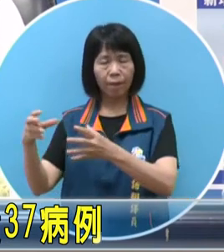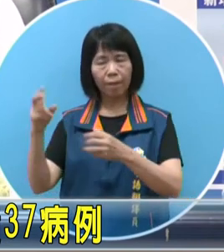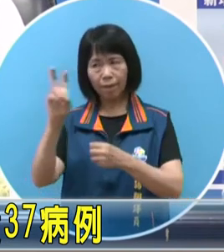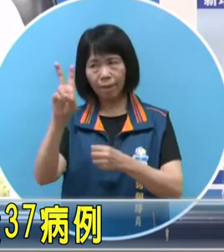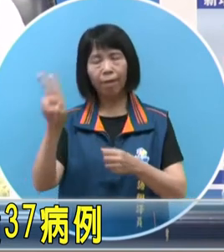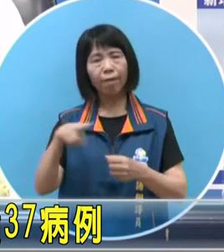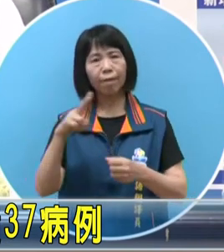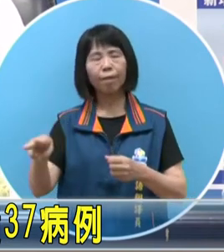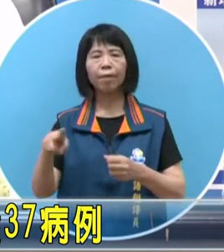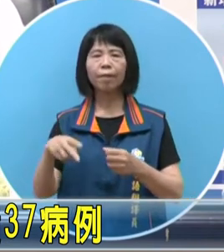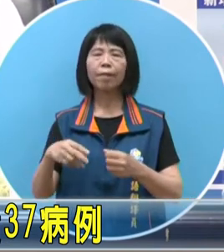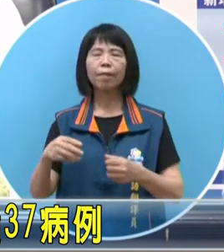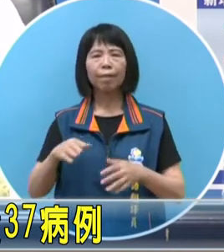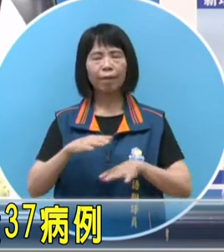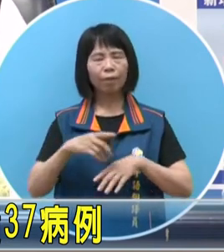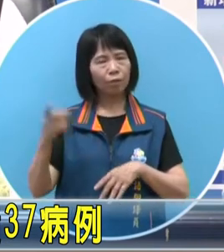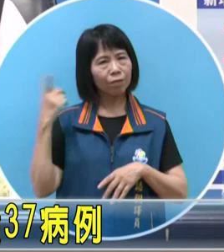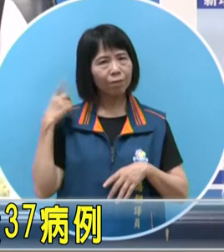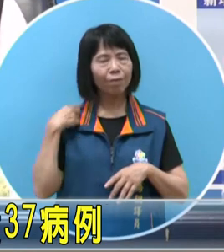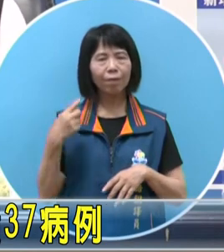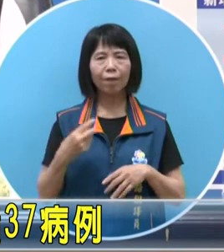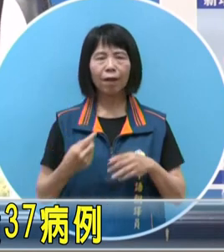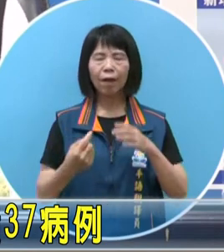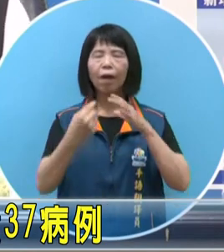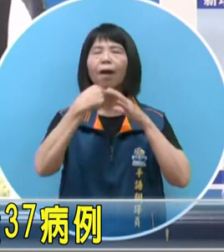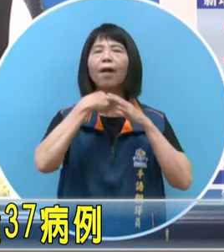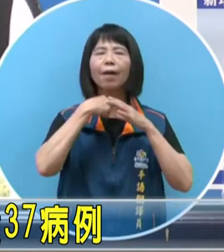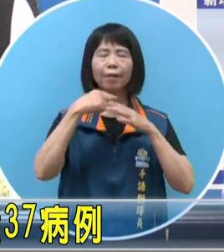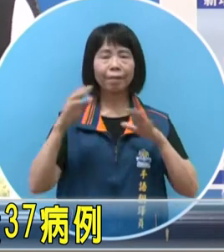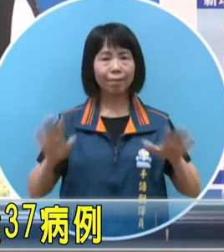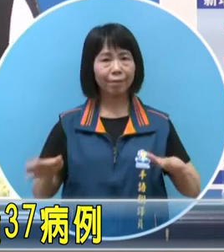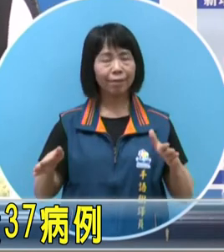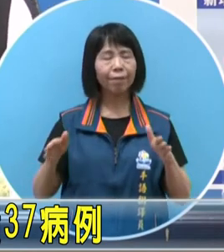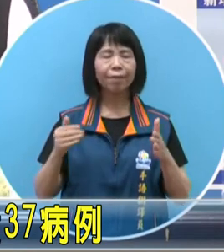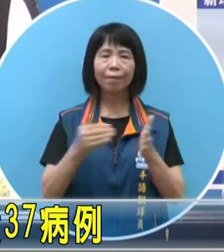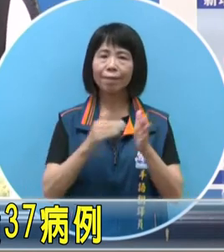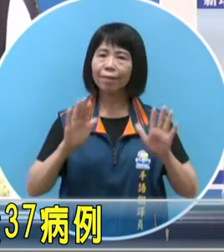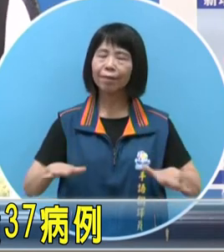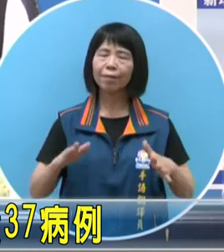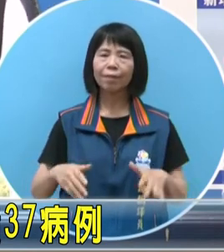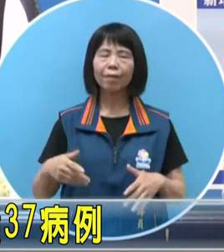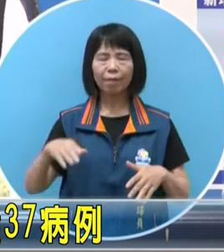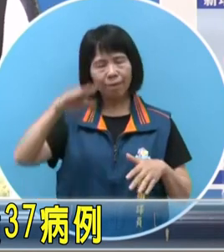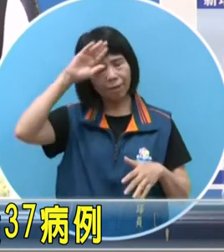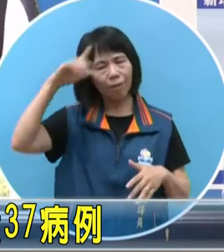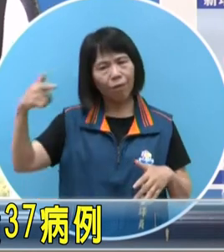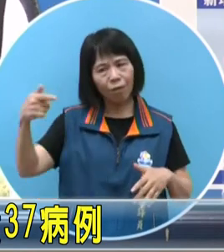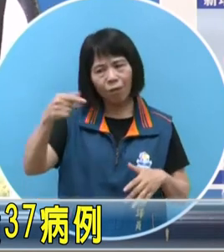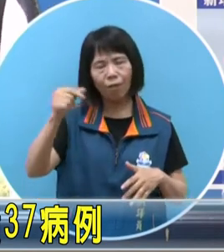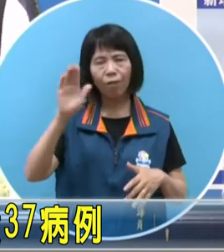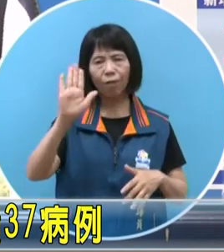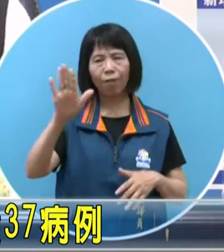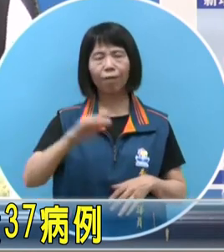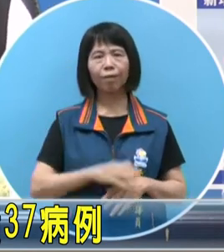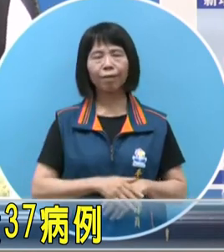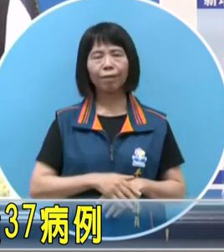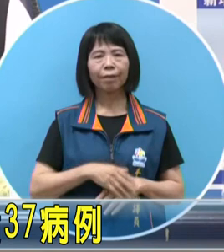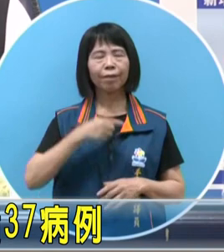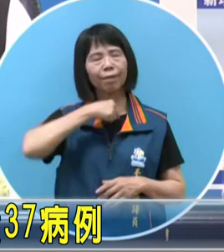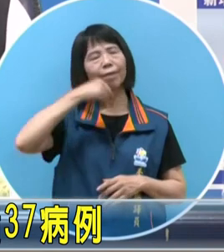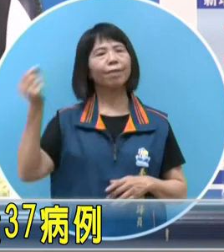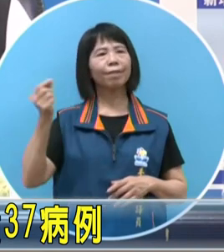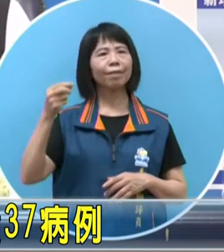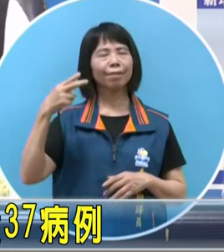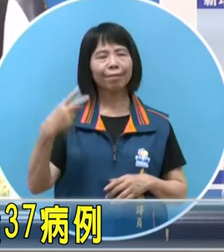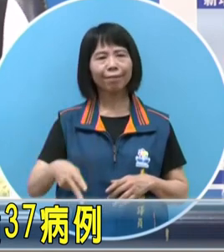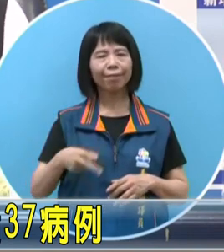了，而有2位昨天插管到今天都已经非常的顺利已经拔管，而